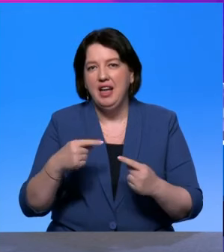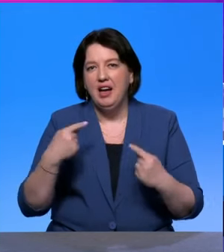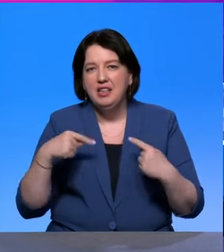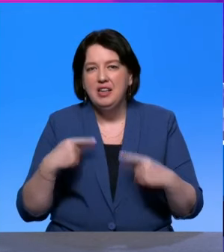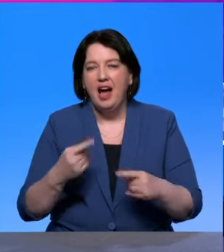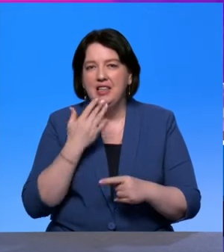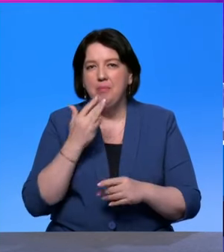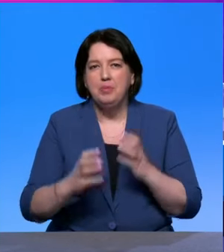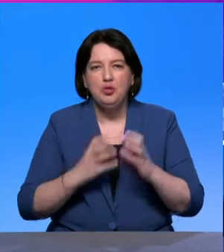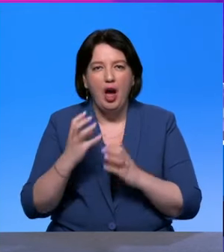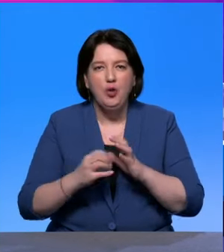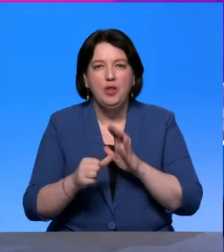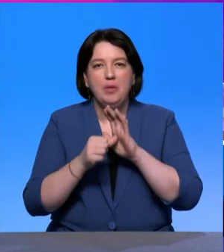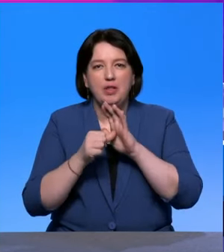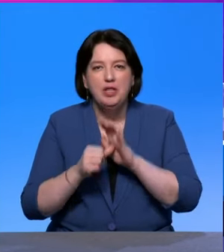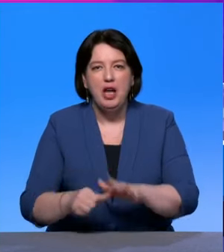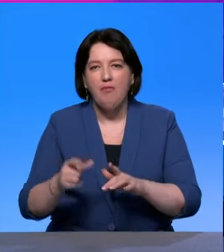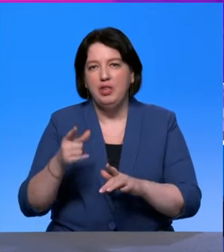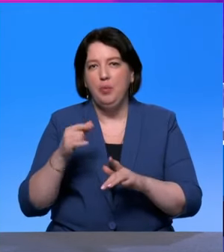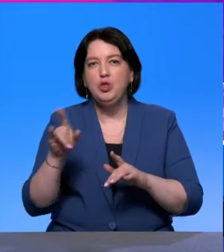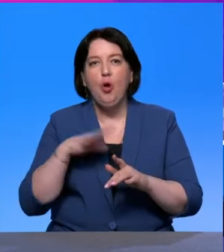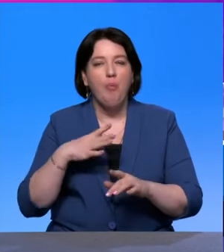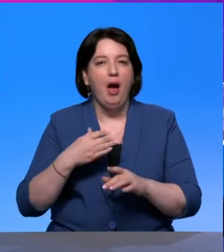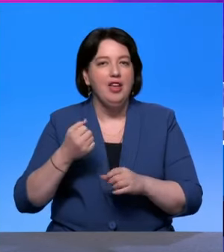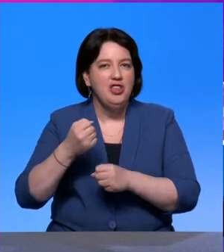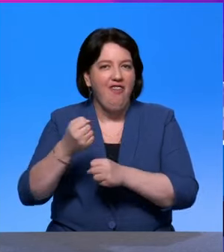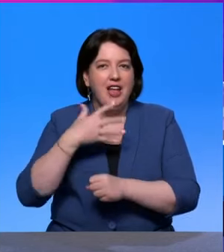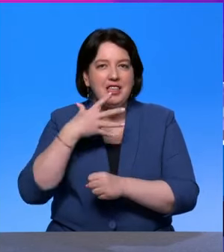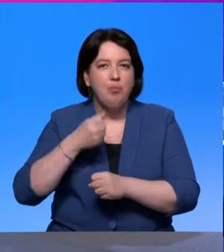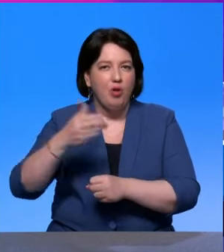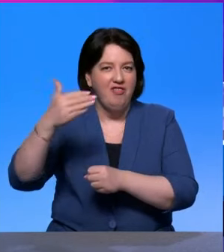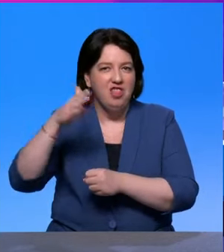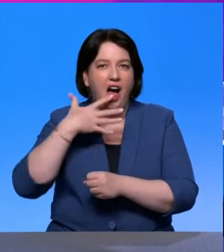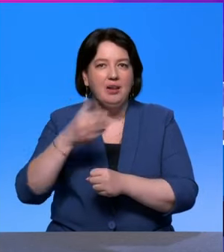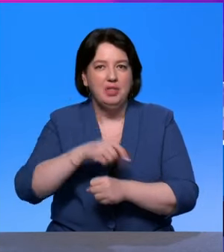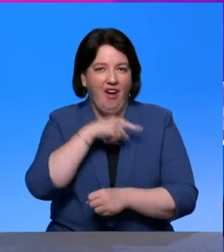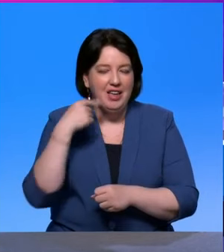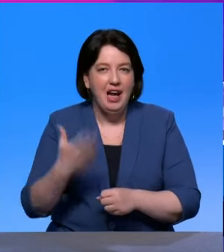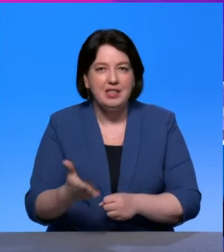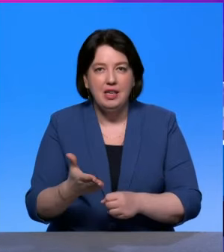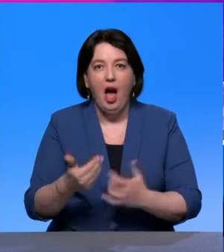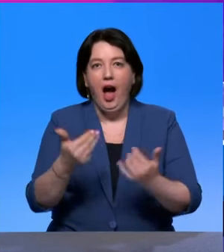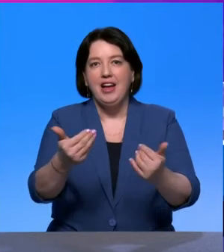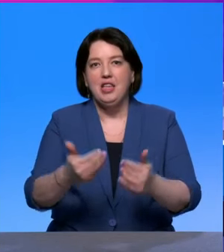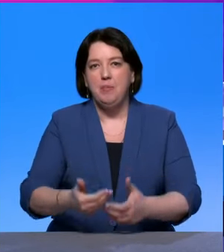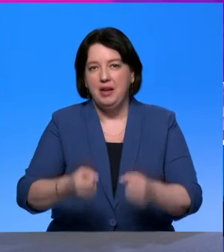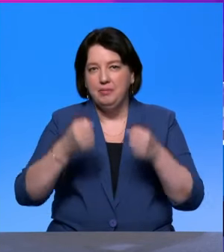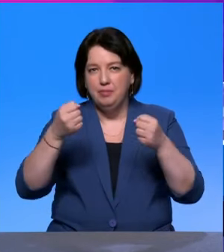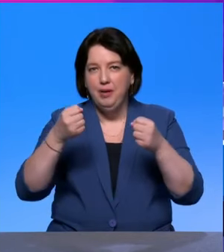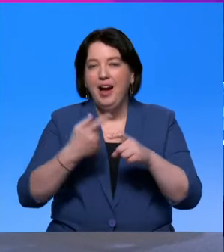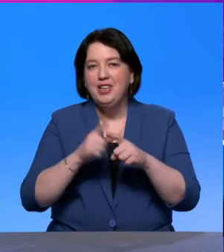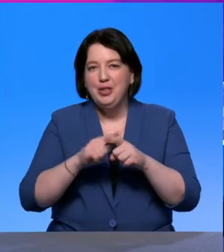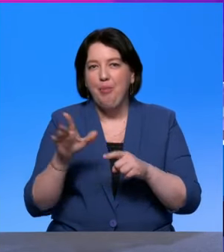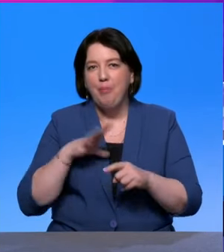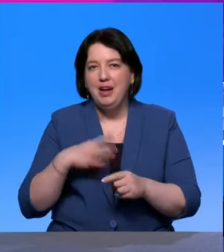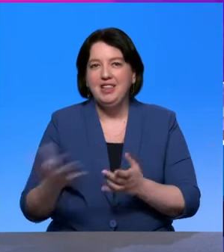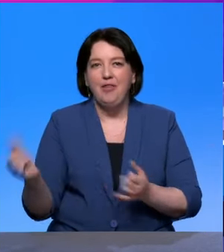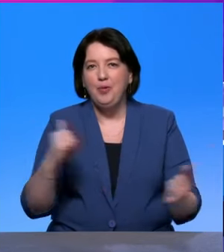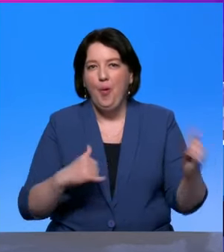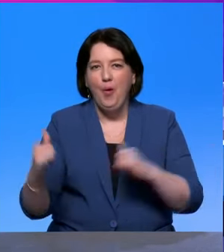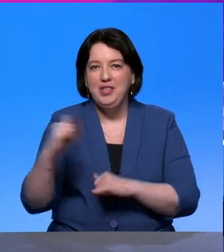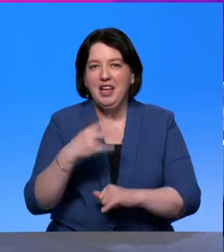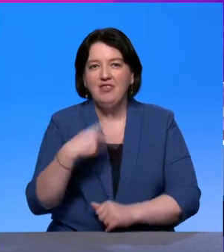не выходить под флагом своей страны. А мы позвали в ответ на это флаги все в гости к нам. Грандиозная церемония открытия состоится в среду,